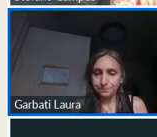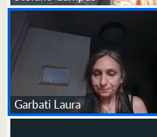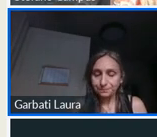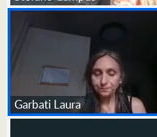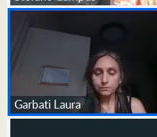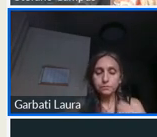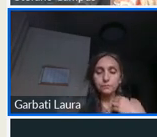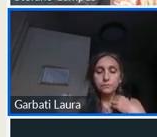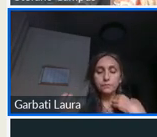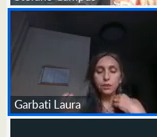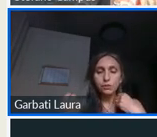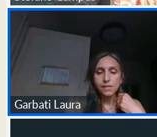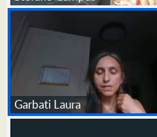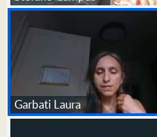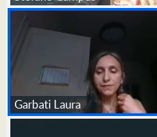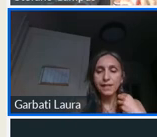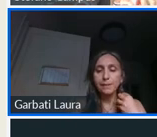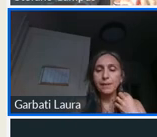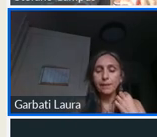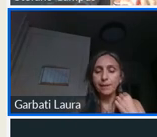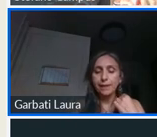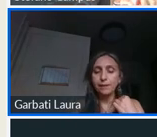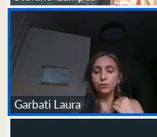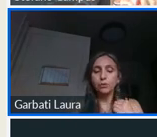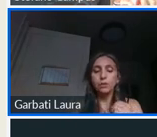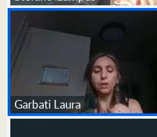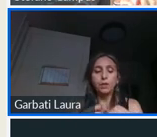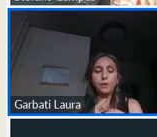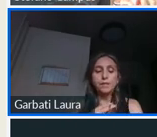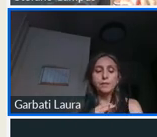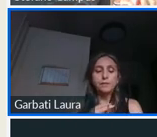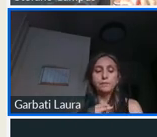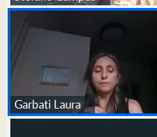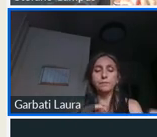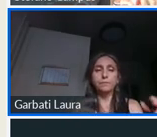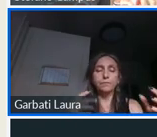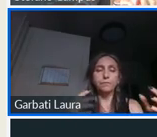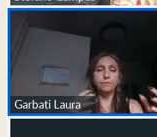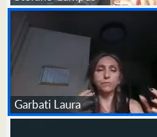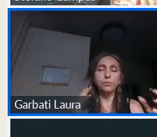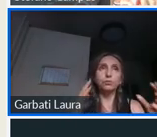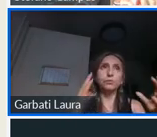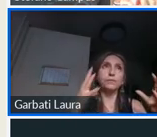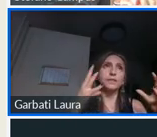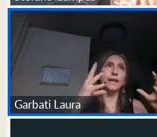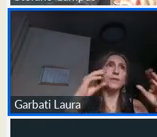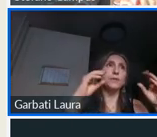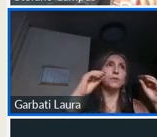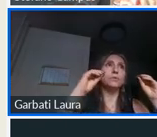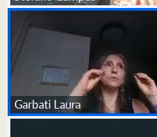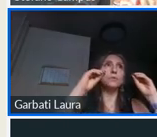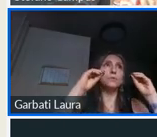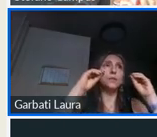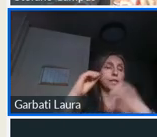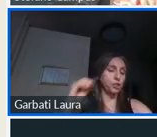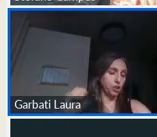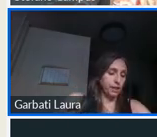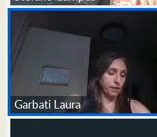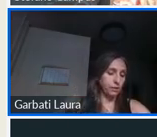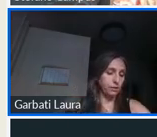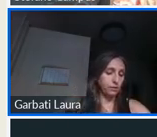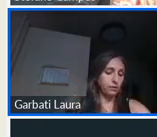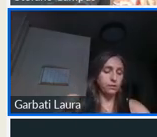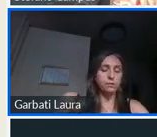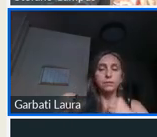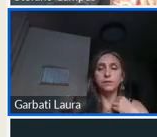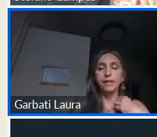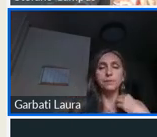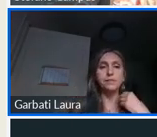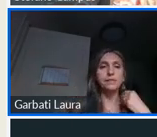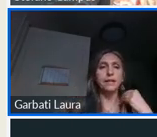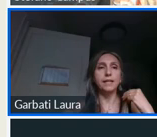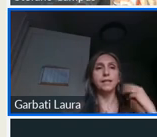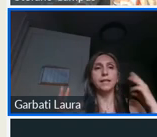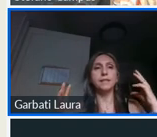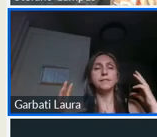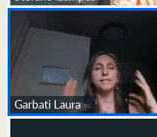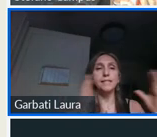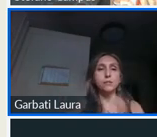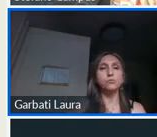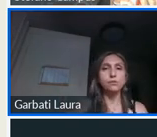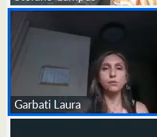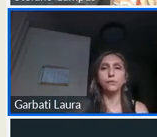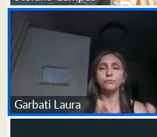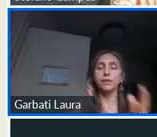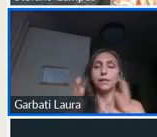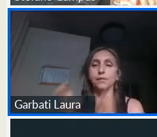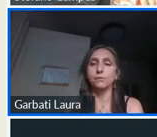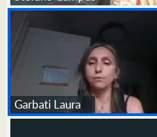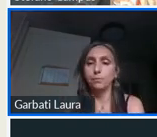aperto? Cosa significa per aperto? Qui ho voluto darvi un accenno, time is running,